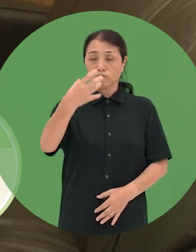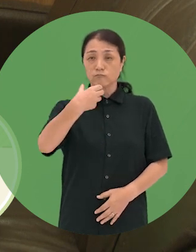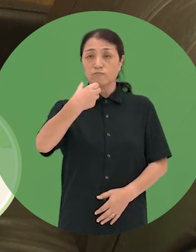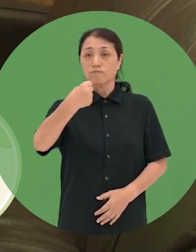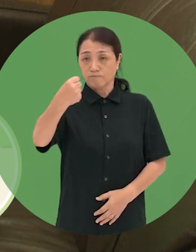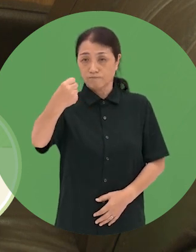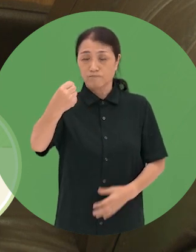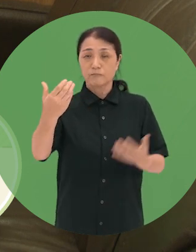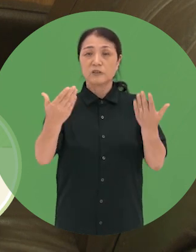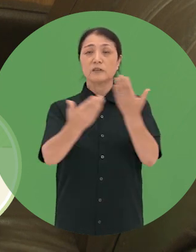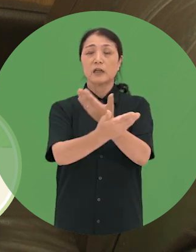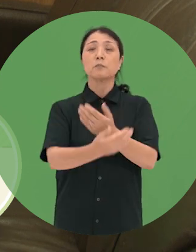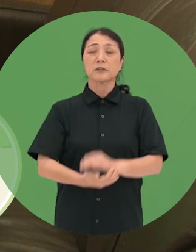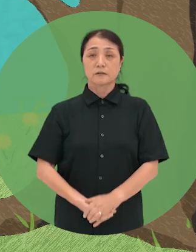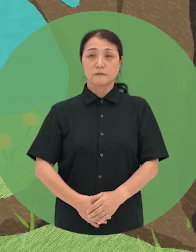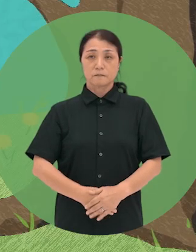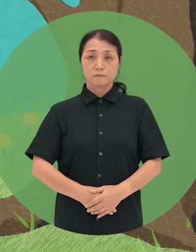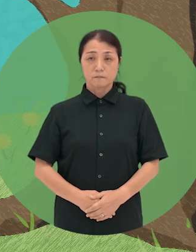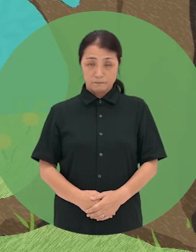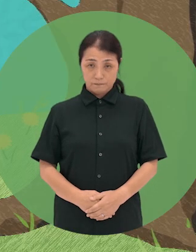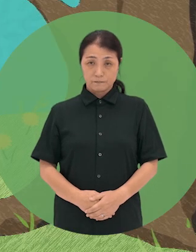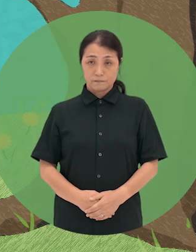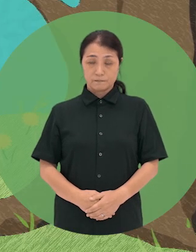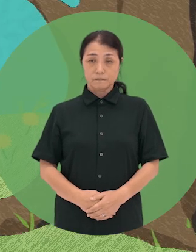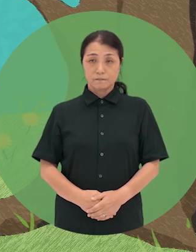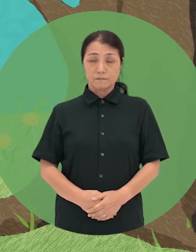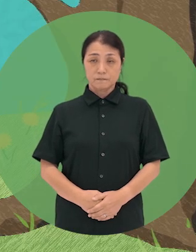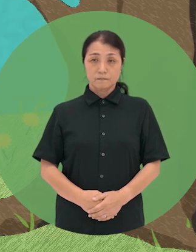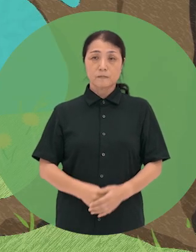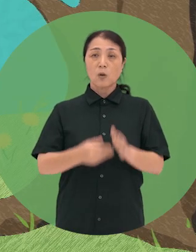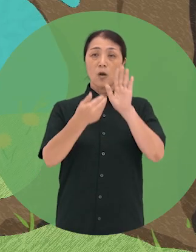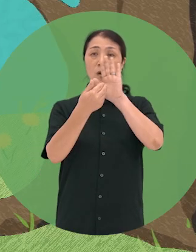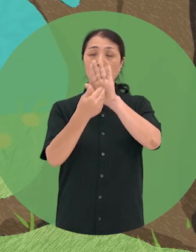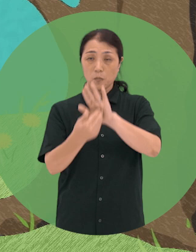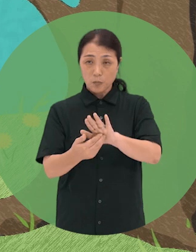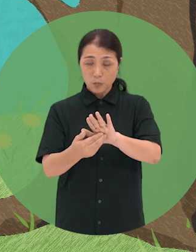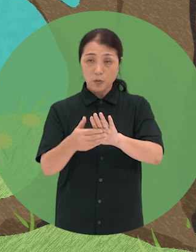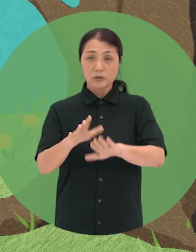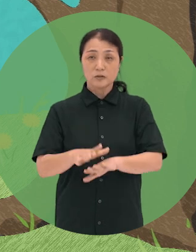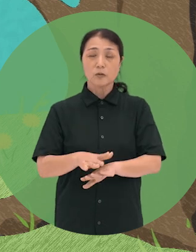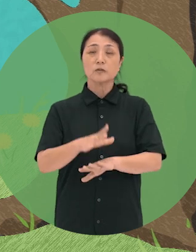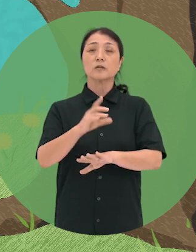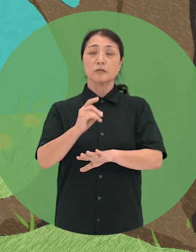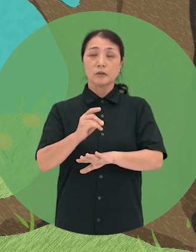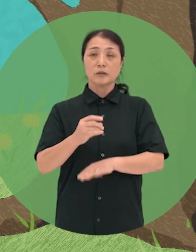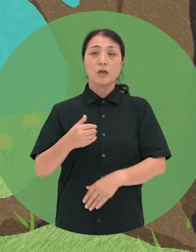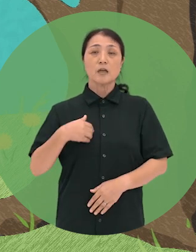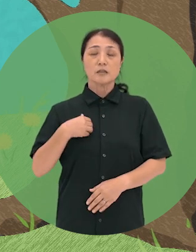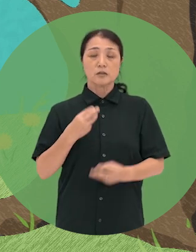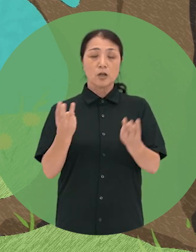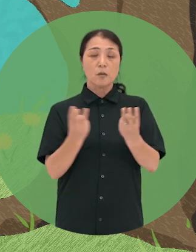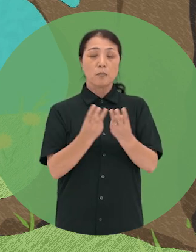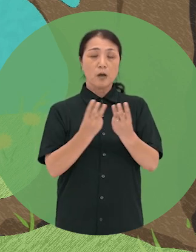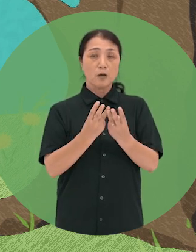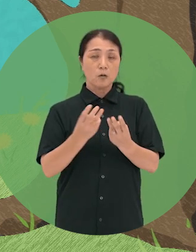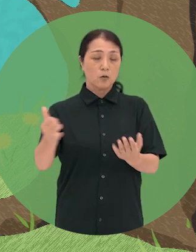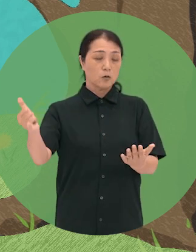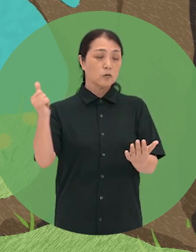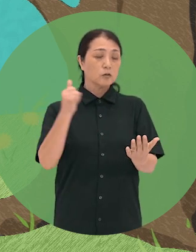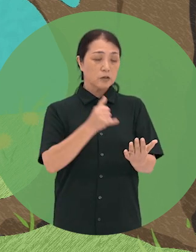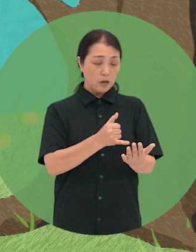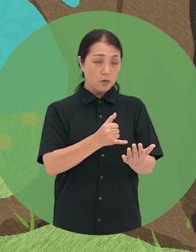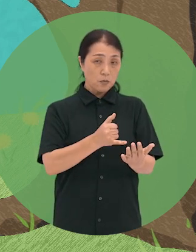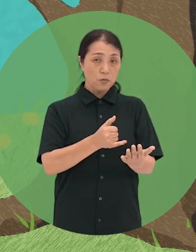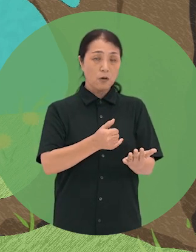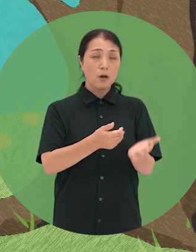きます。そこで 被害防止の第一歩、知らない番号の電話には出ない、知らない相